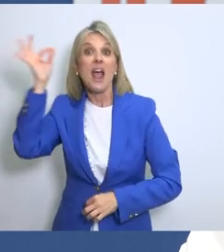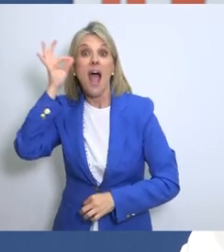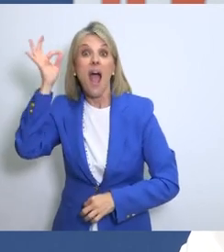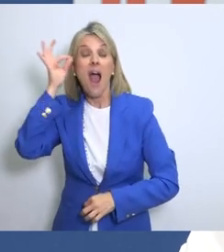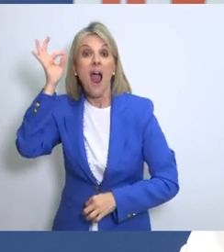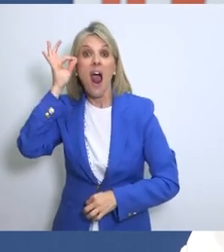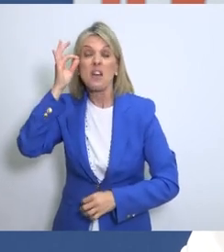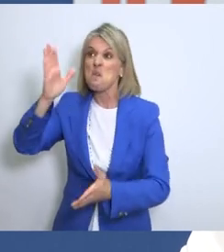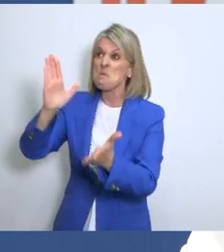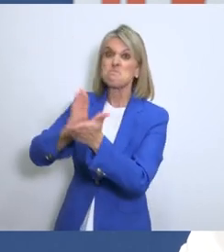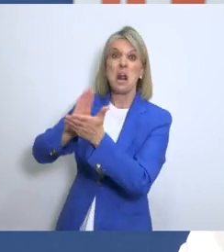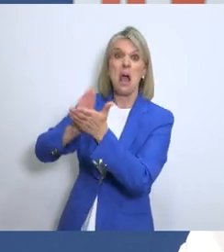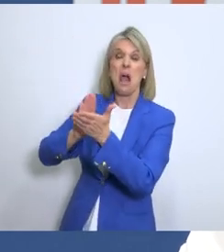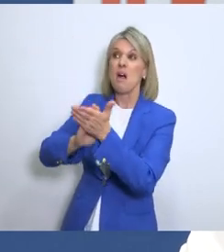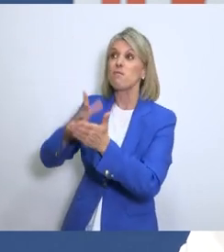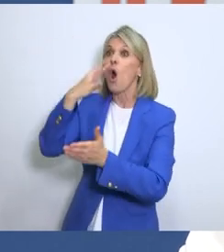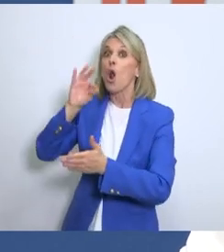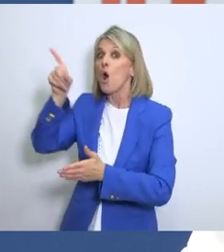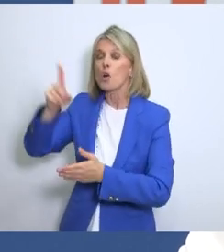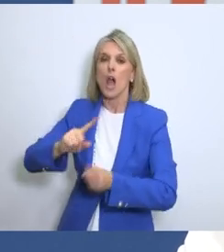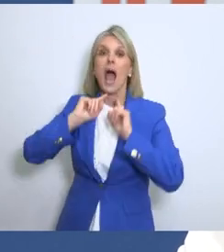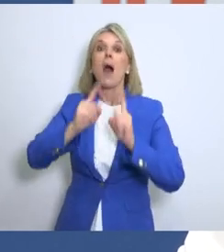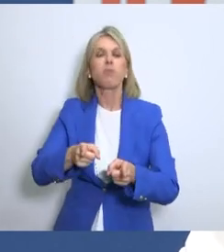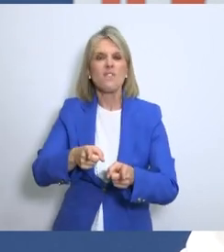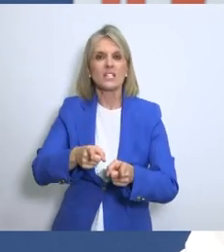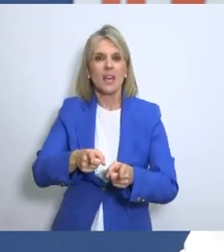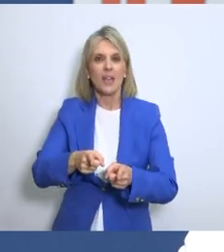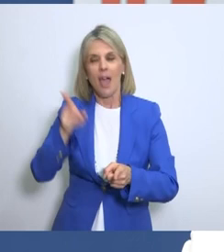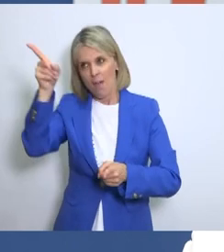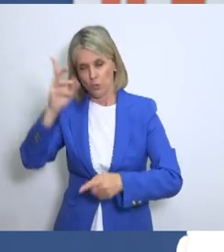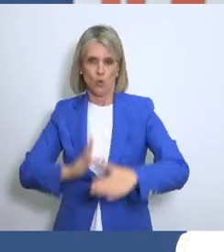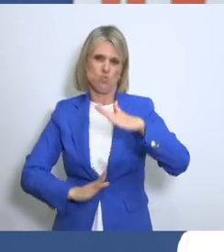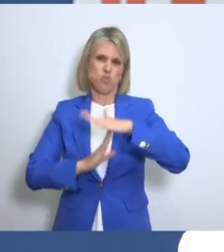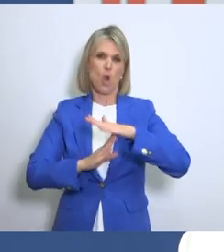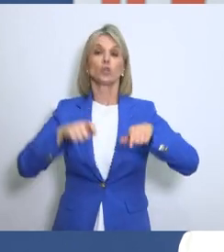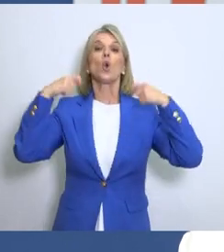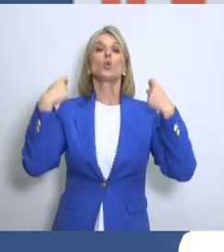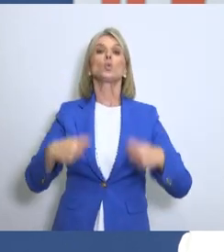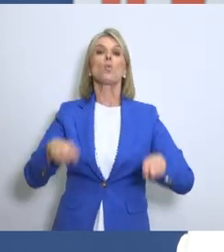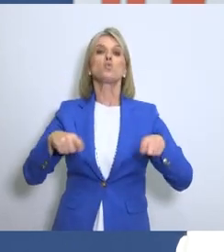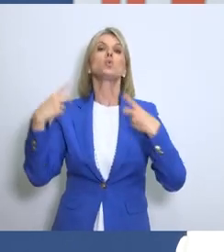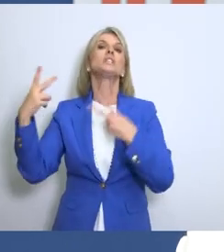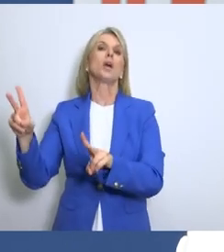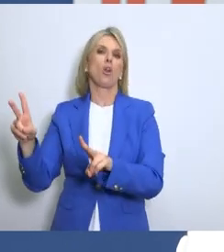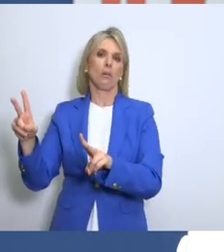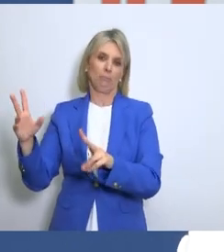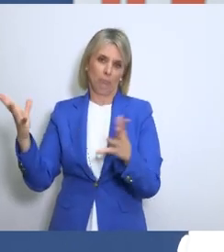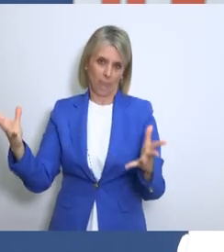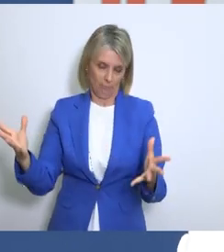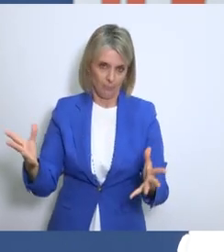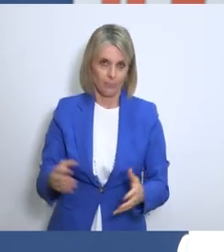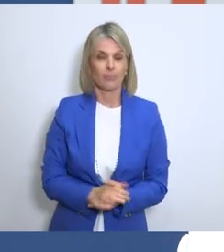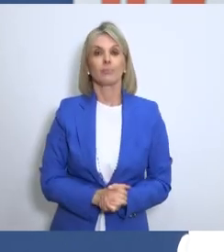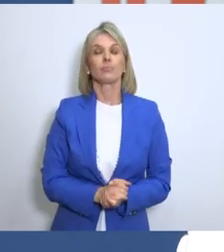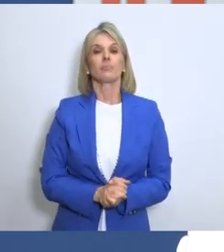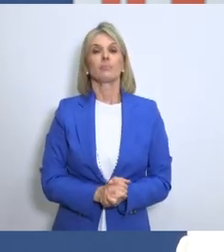νεολαίοι ενάντια στον Μακρόν, τον πρόεδρο των πλουσίων, όπως τον λένε. Με τον εξοπλισμό των εργατικών